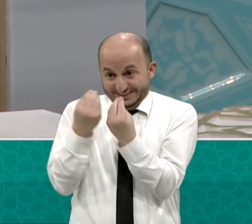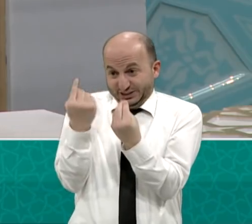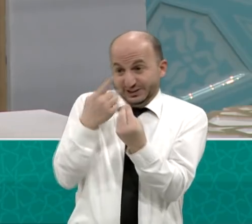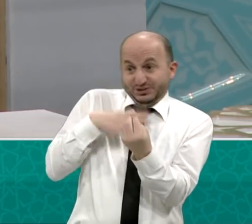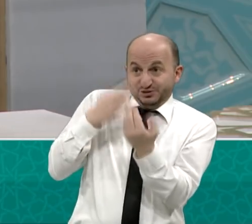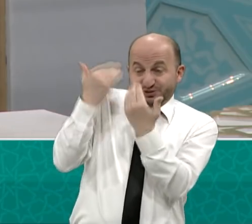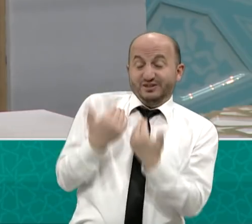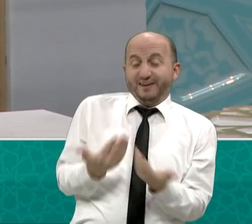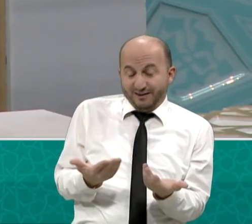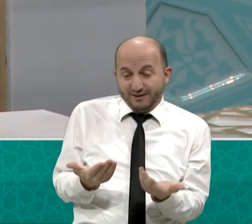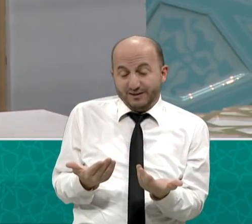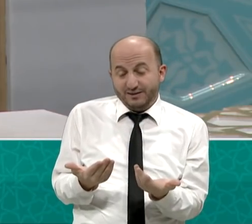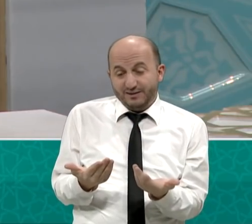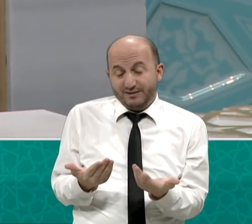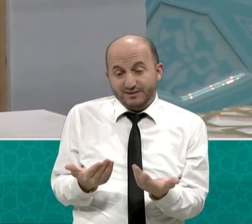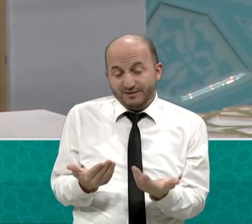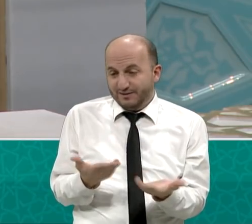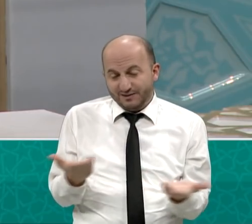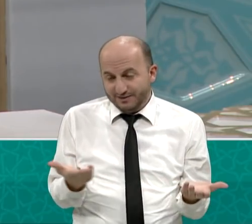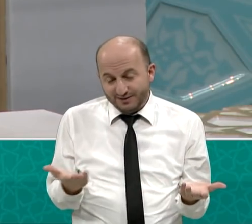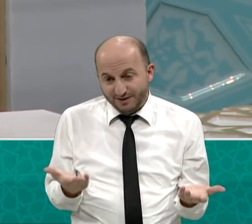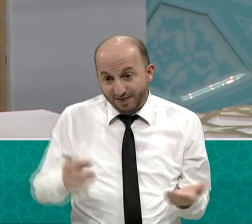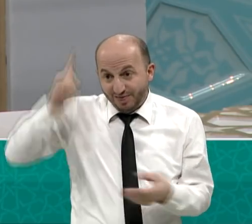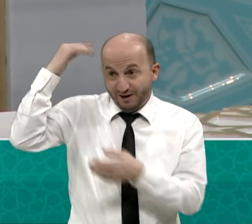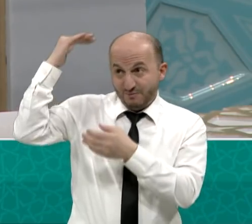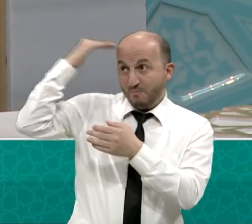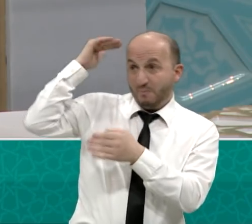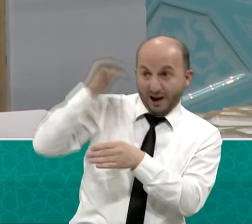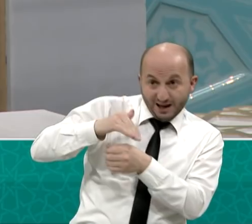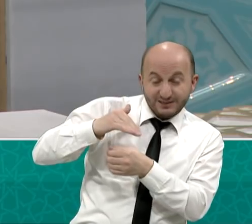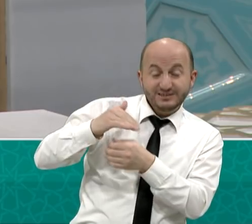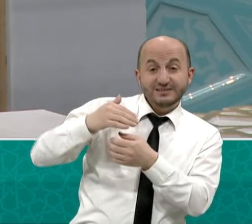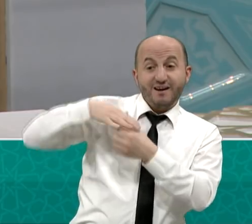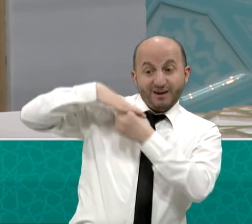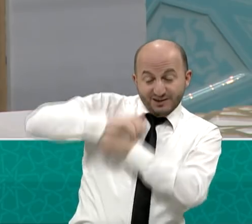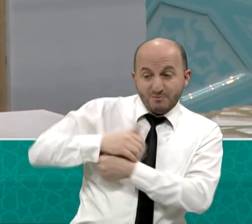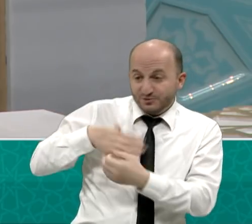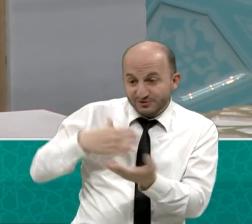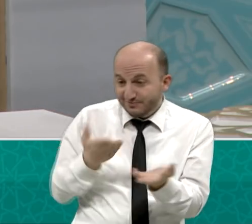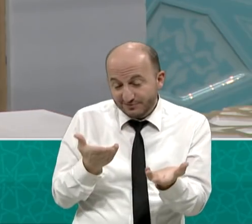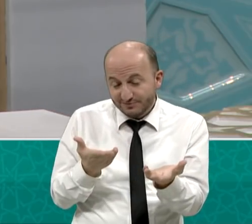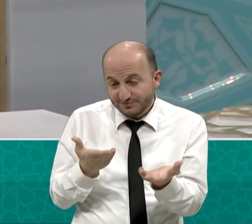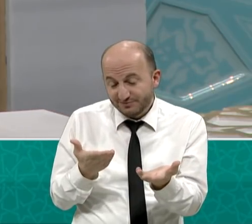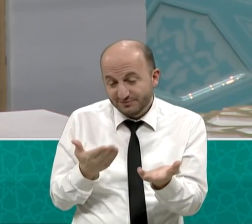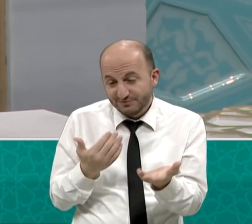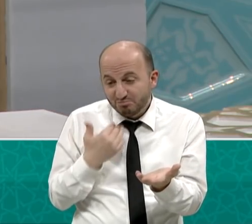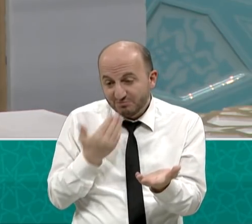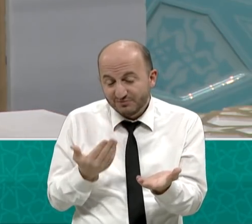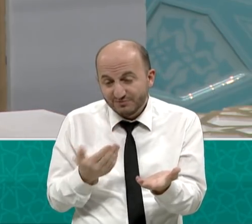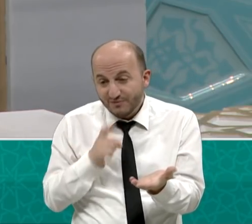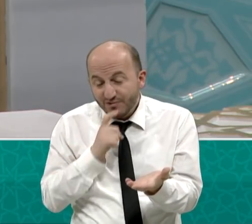sizler tercih ederek onu istemiyorsunuz. Onun talebi içerisinde değilsiniz. Levla testağfurun